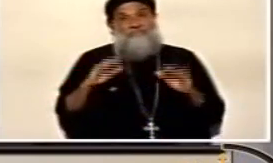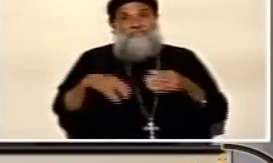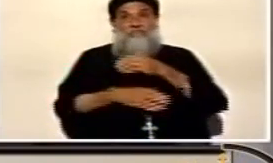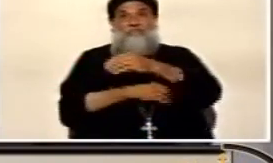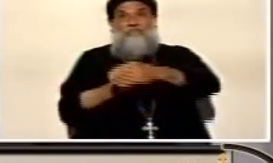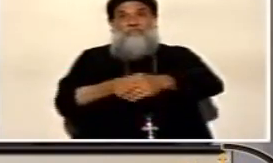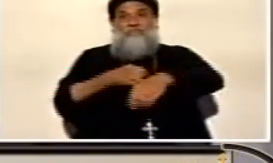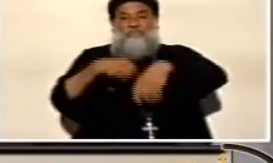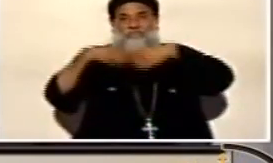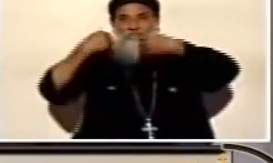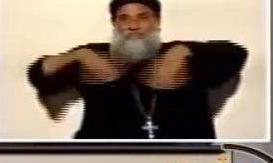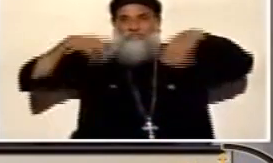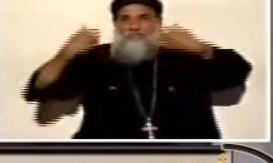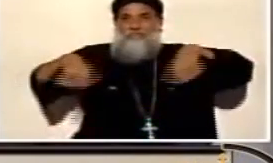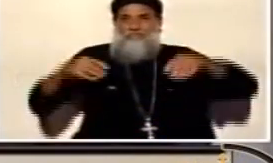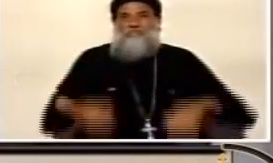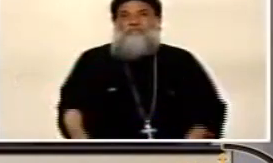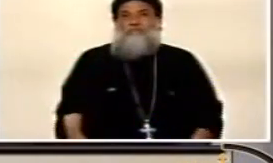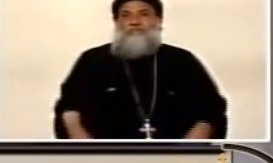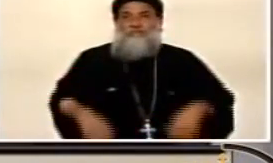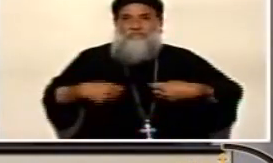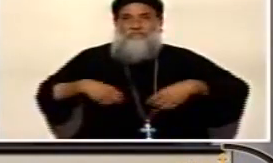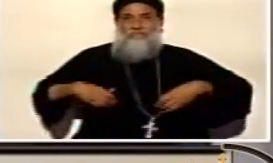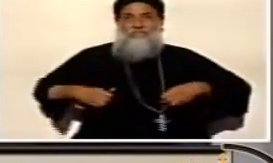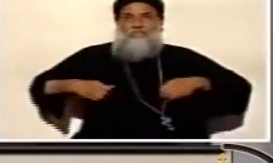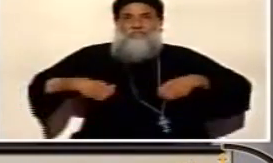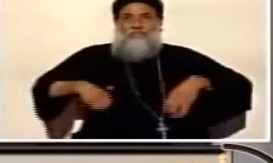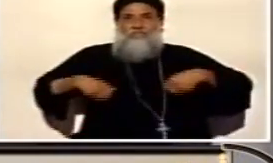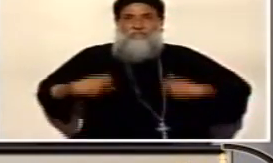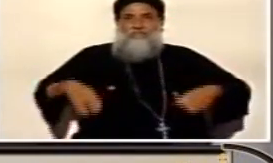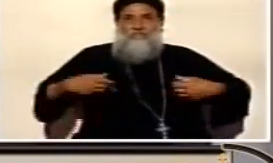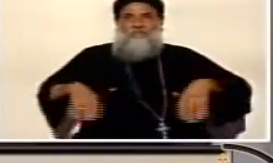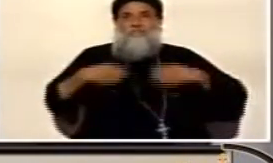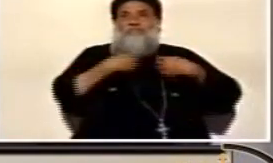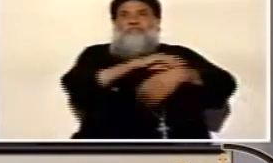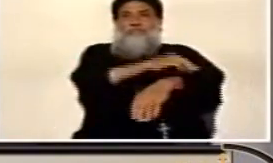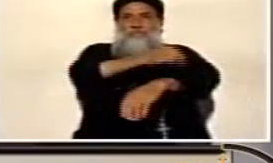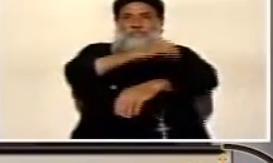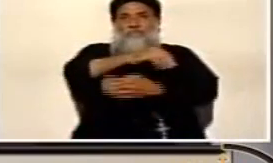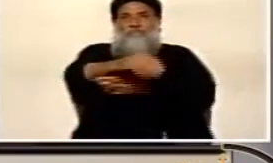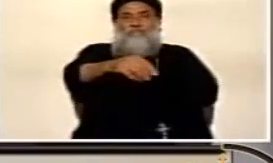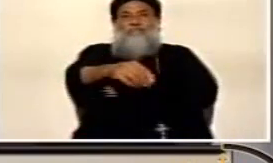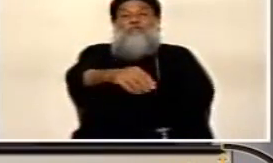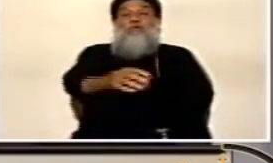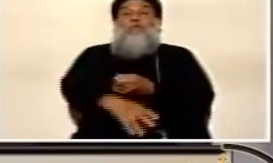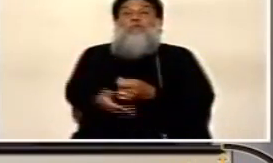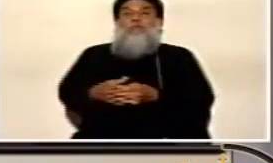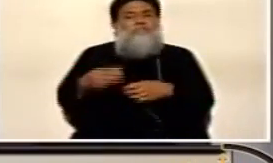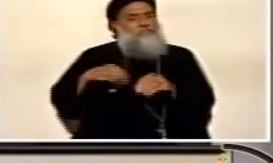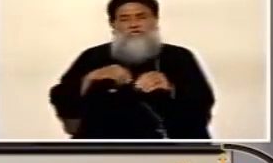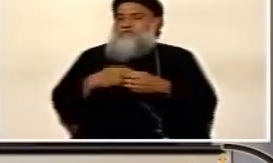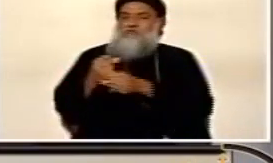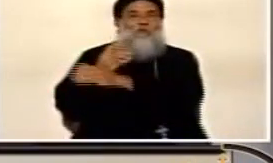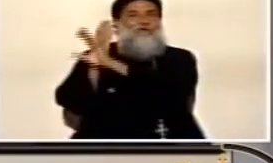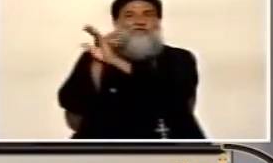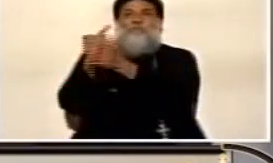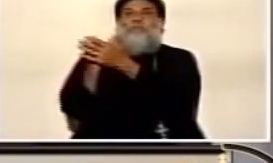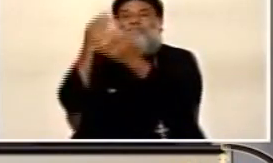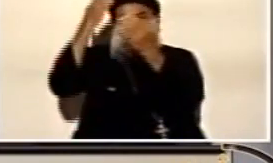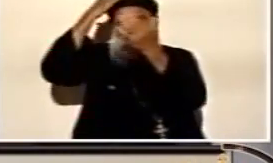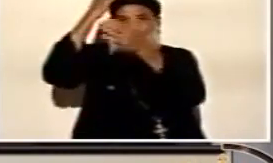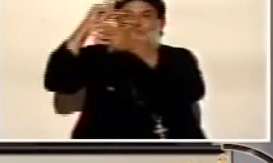أيضا عن أرجلكم شهادة عليهم. فلما خرجوا كان يجتازون في كل قرية